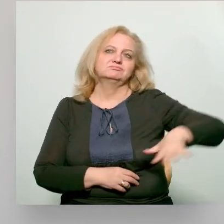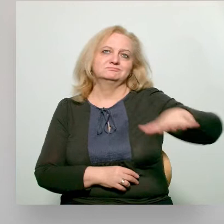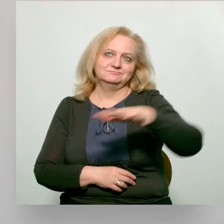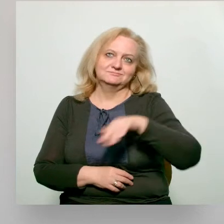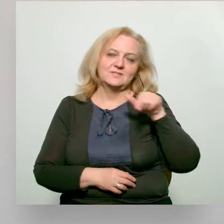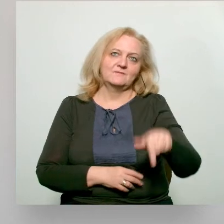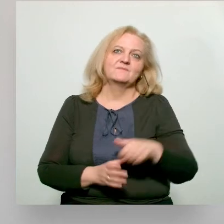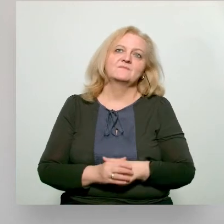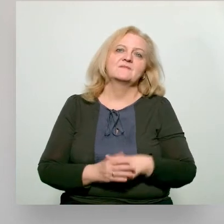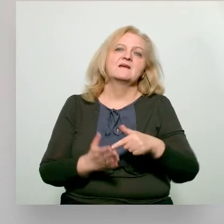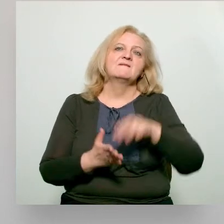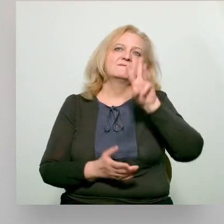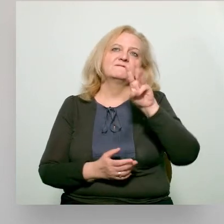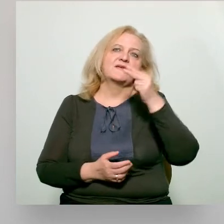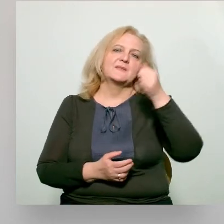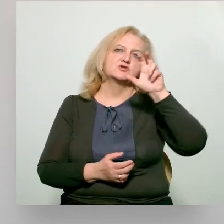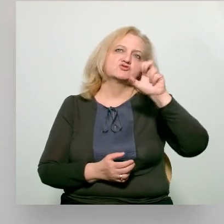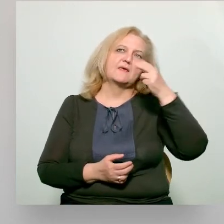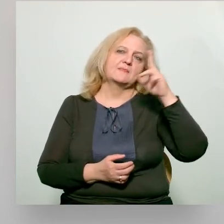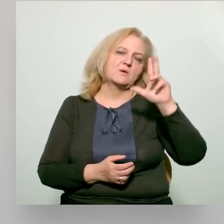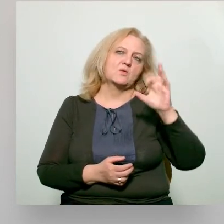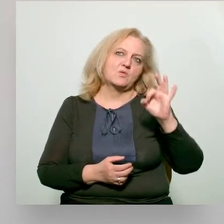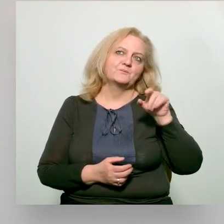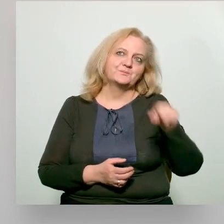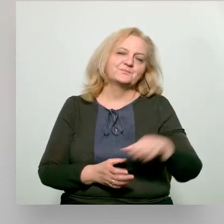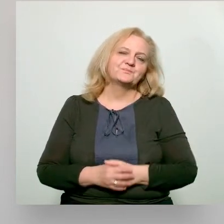Ludowej, Wnyczenkę, który